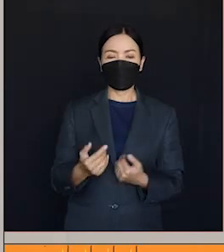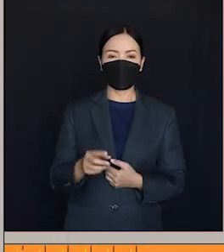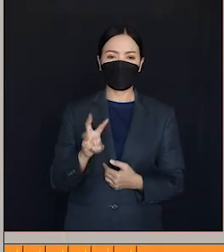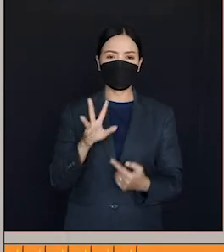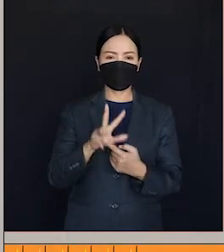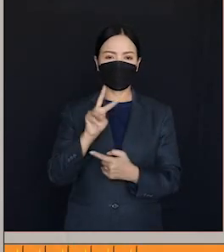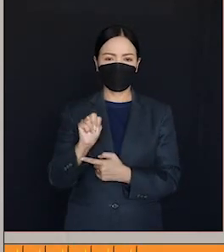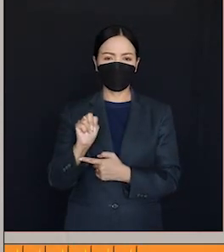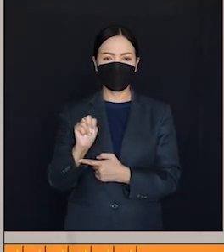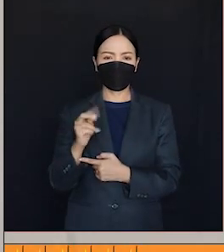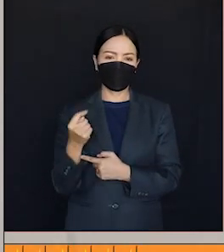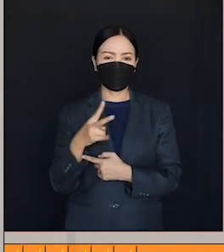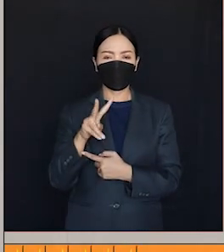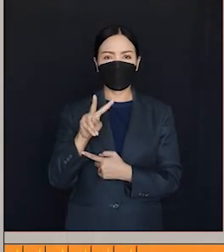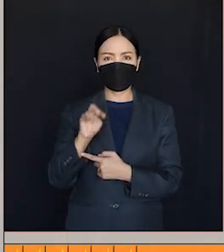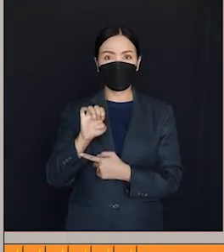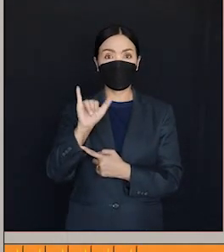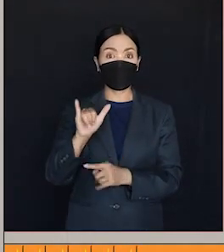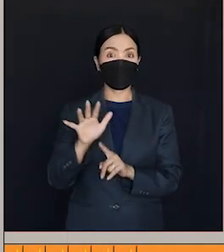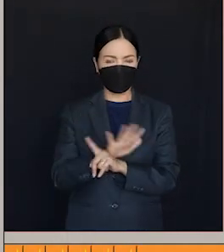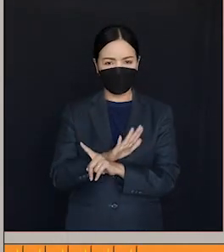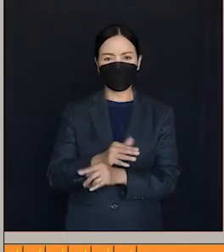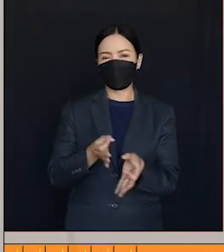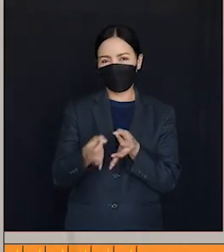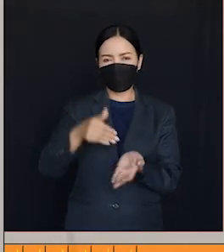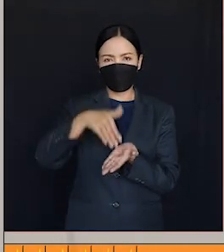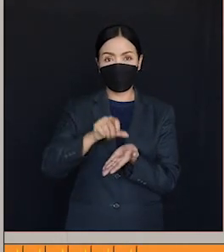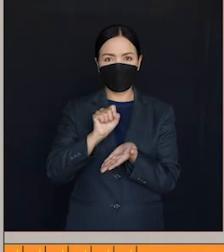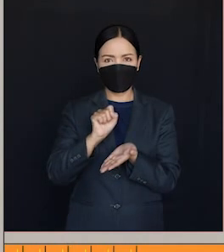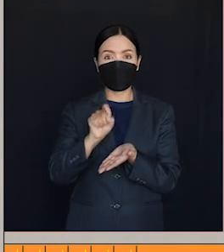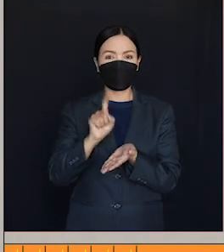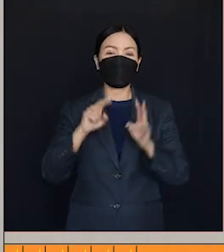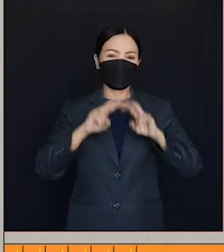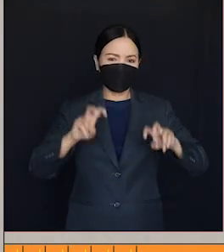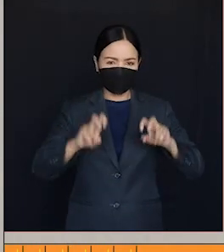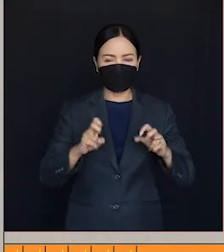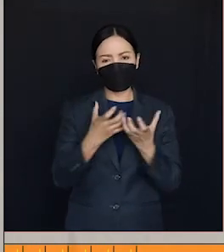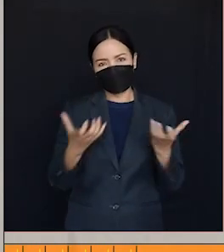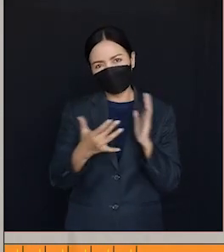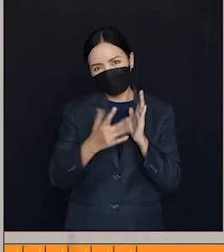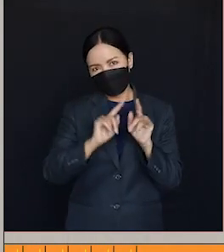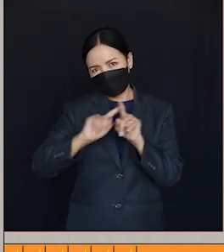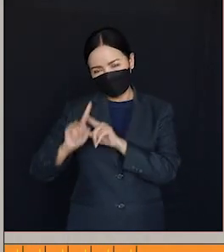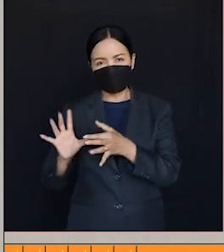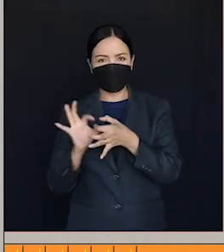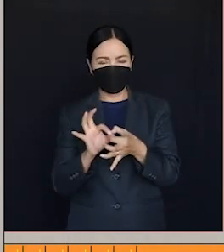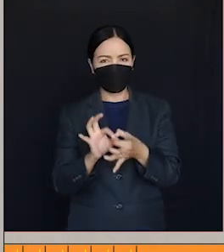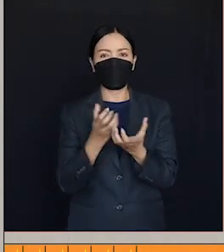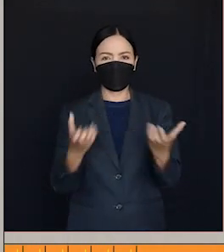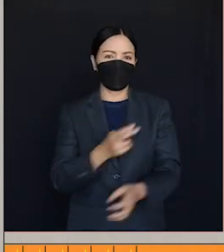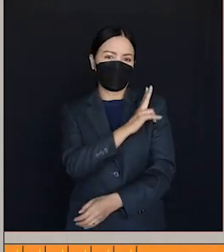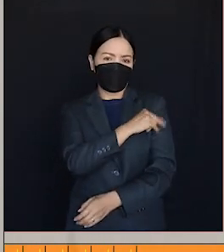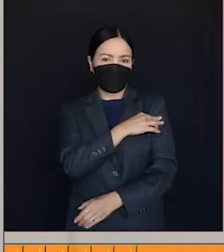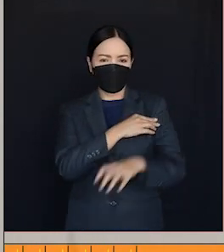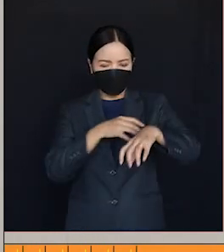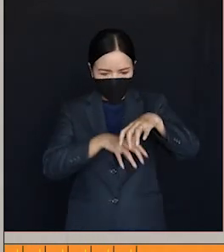าอาวุโสของศูนย์วิจัยเทคโนโลยีสิ่งอำนวยความสะดวกและเครื่องมือแพทย์เป็นหน่วยงานของ